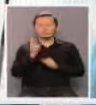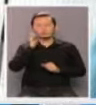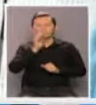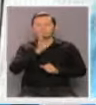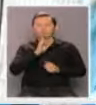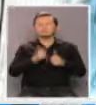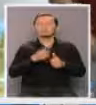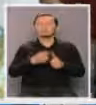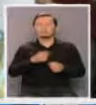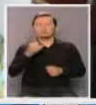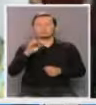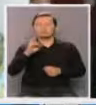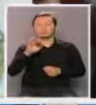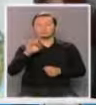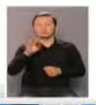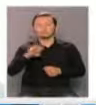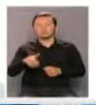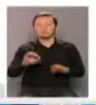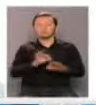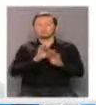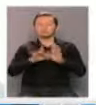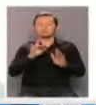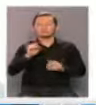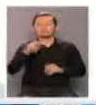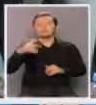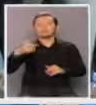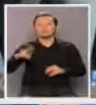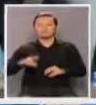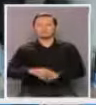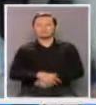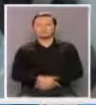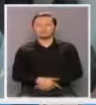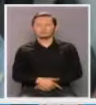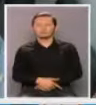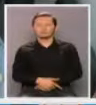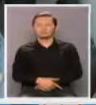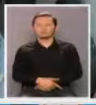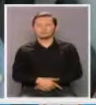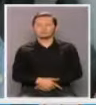девочка по имени Айкорке. Она выбрала песню Розы Рымбаевой «Алия».